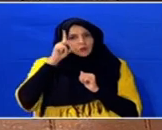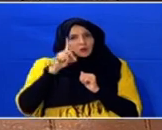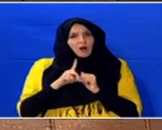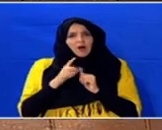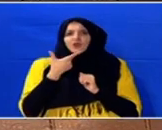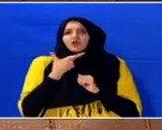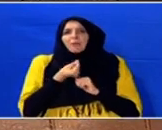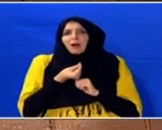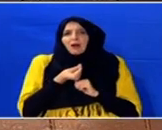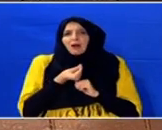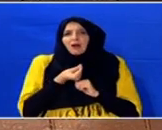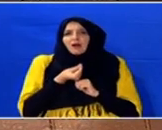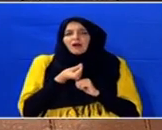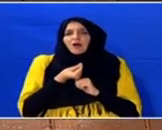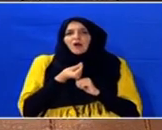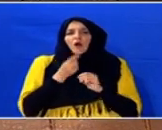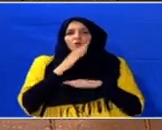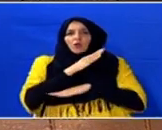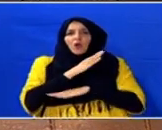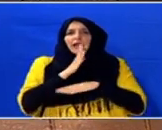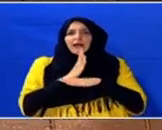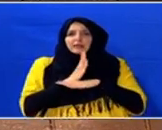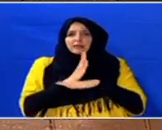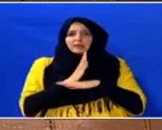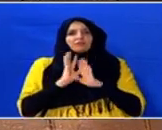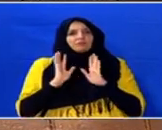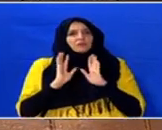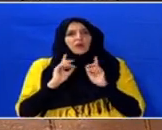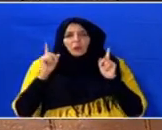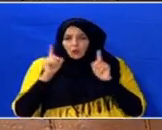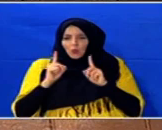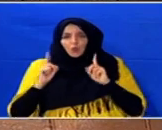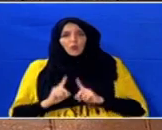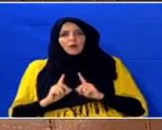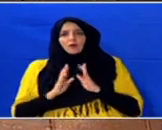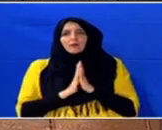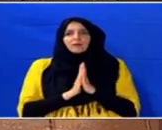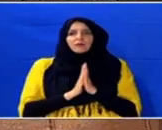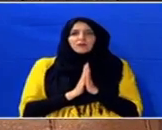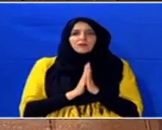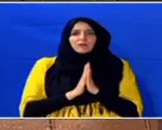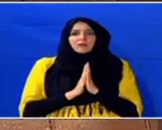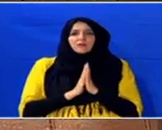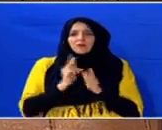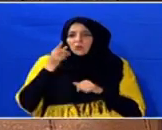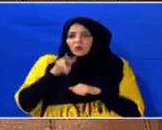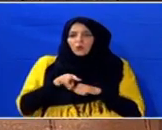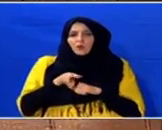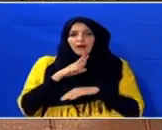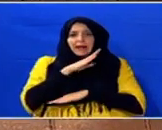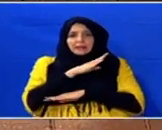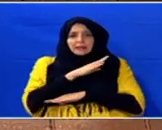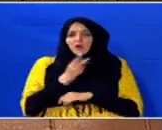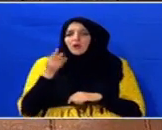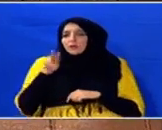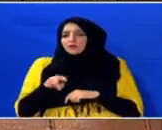الجمع، تجمع الظهر والعصر مع القصر. نعم تقصر. يعني ركعتين العصر،